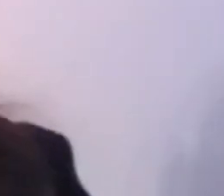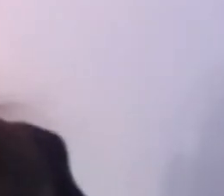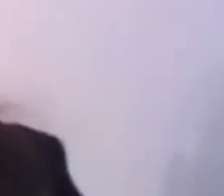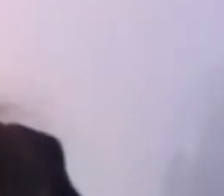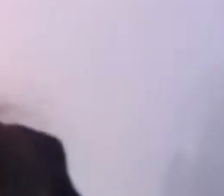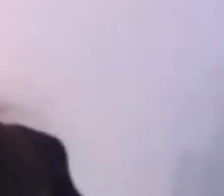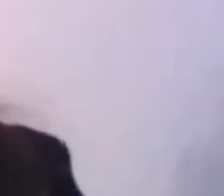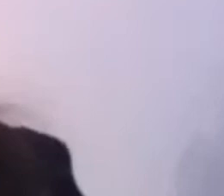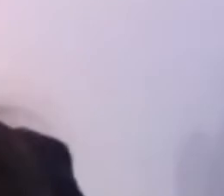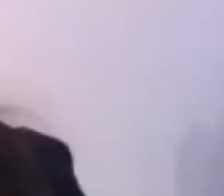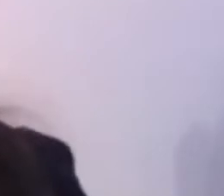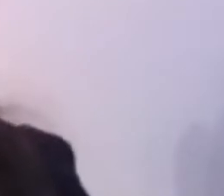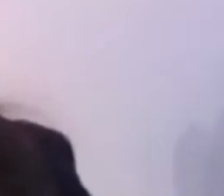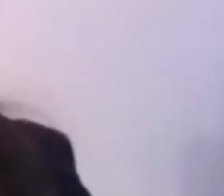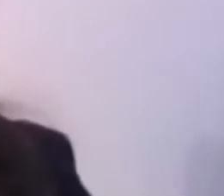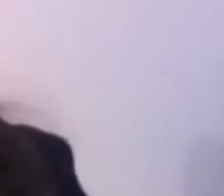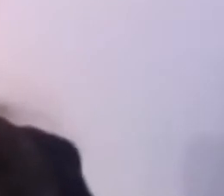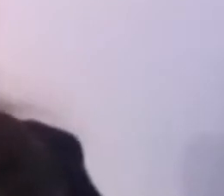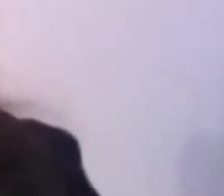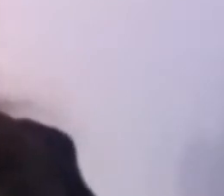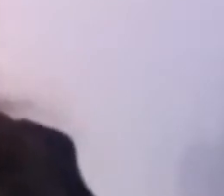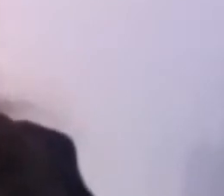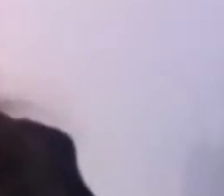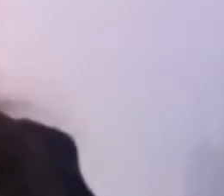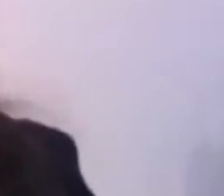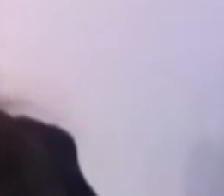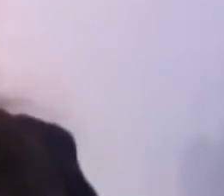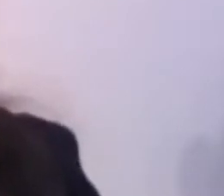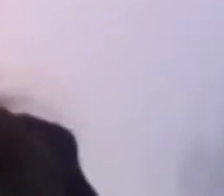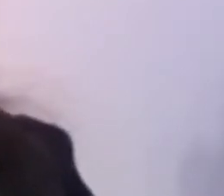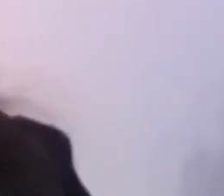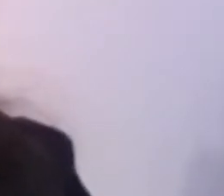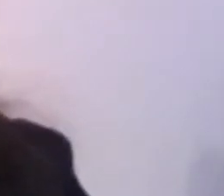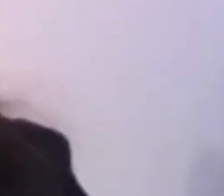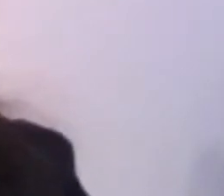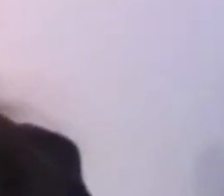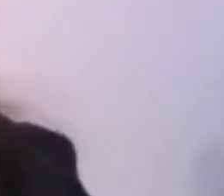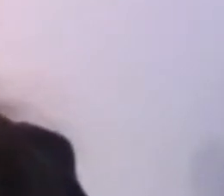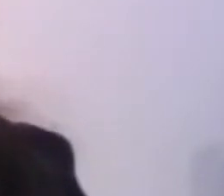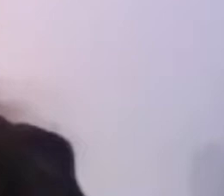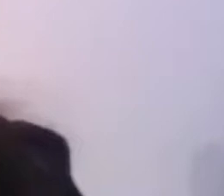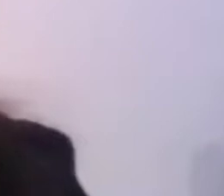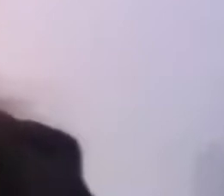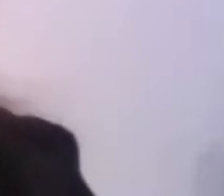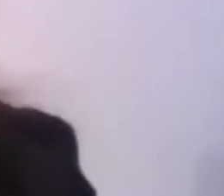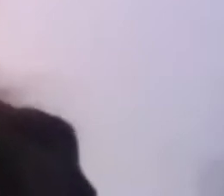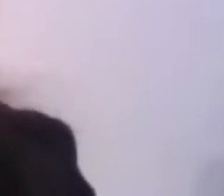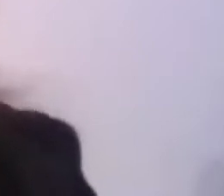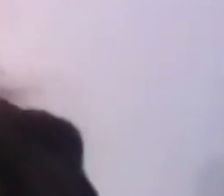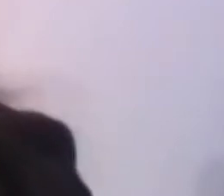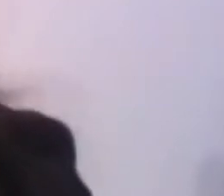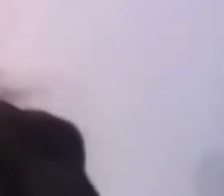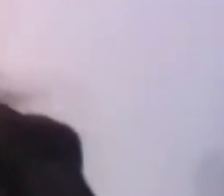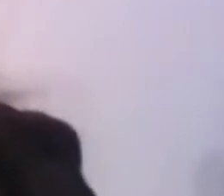Qui n'explique rien du tout. Qui ne dit rien de l'enfant que tu es, de tes intenses frustrations, de tes joies débordantes, rien